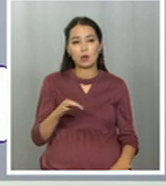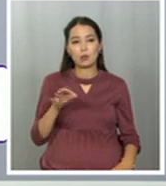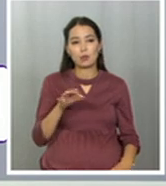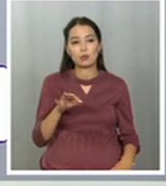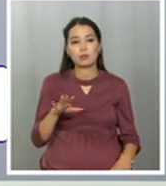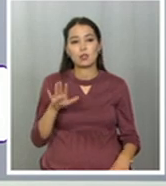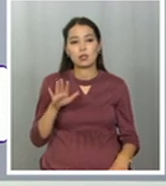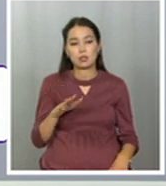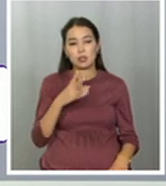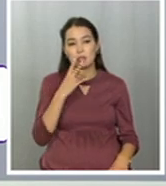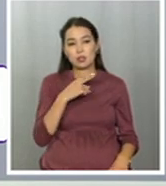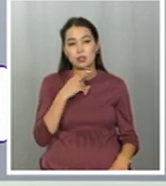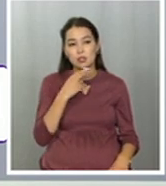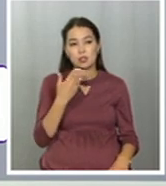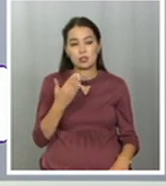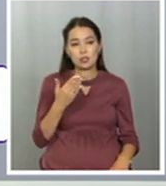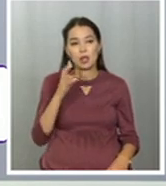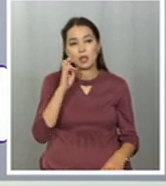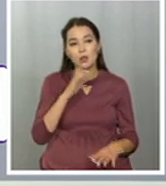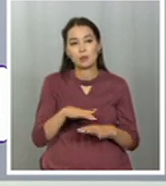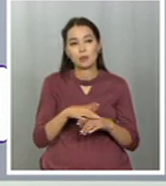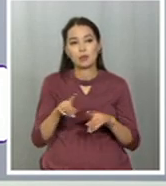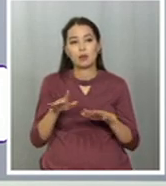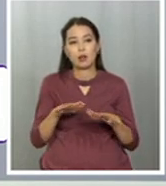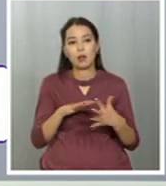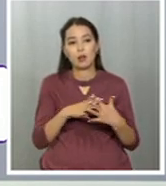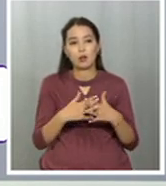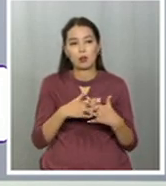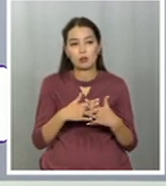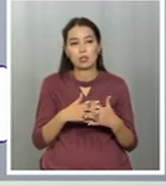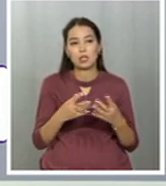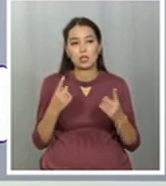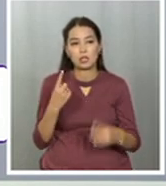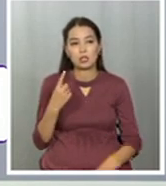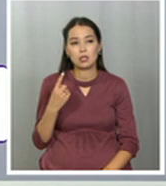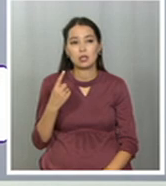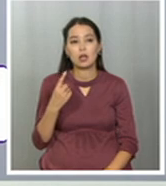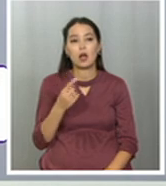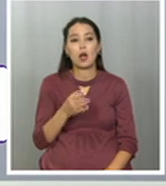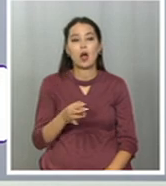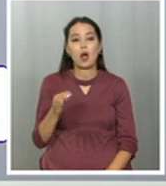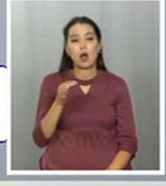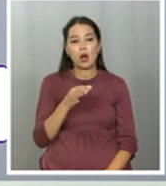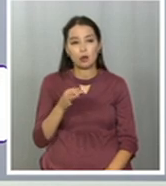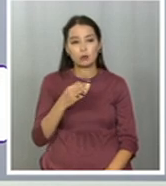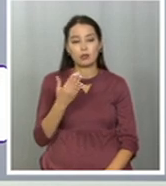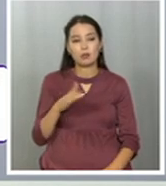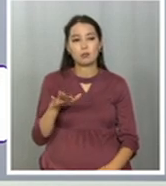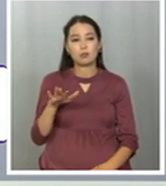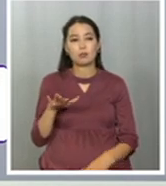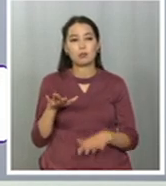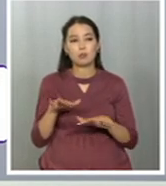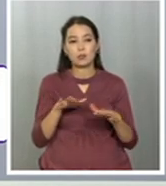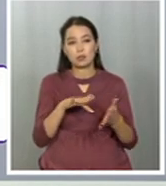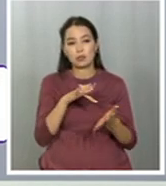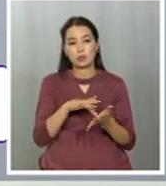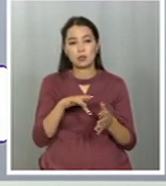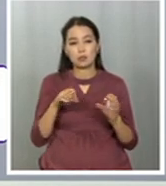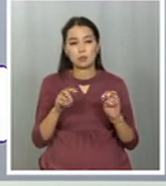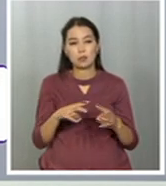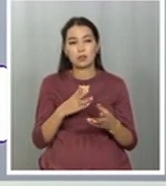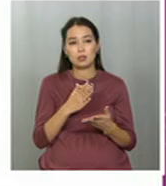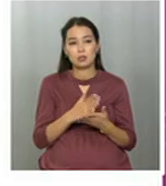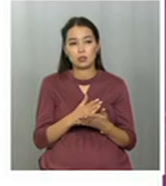бойлай көптеген елді мекендер, ауылдар және ірі аудан орталықтары орналасқан. Яғни бұл жерде суға